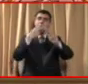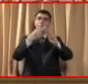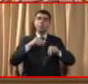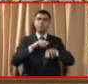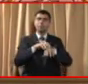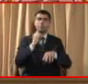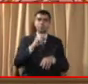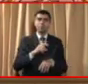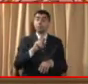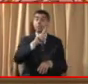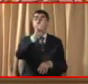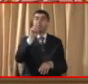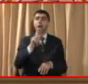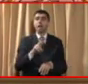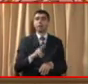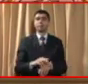تفضل.